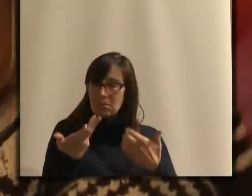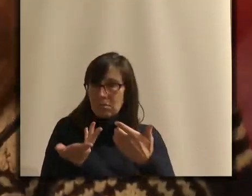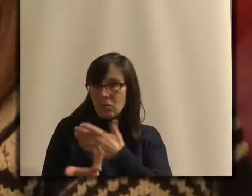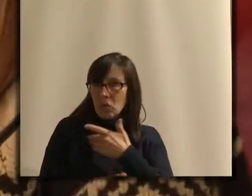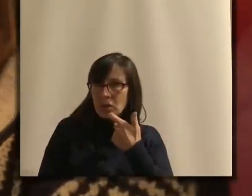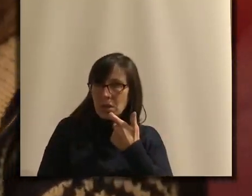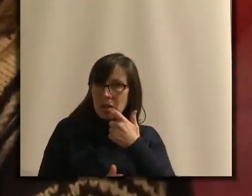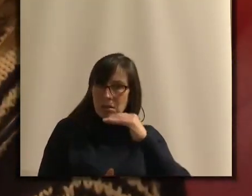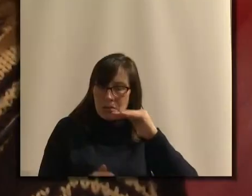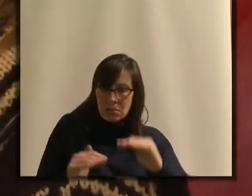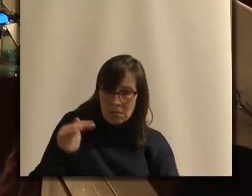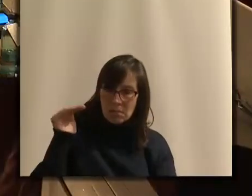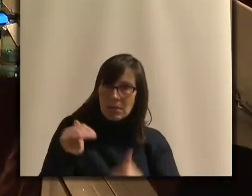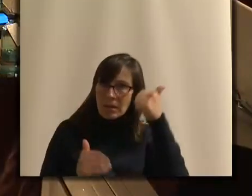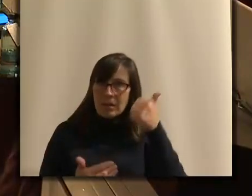desigualtat. Gràcies.